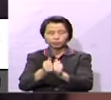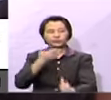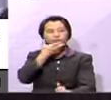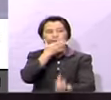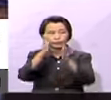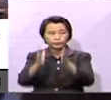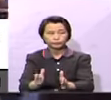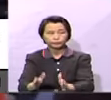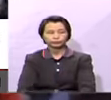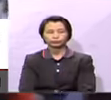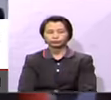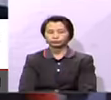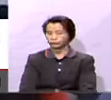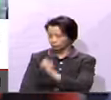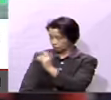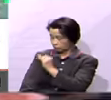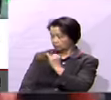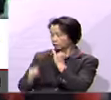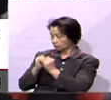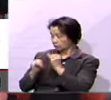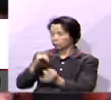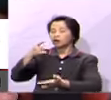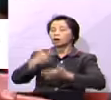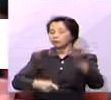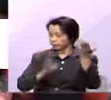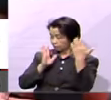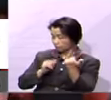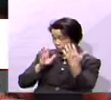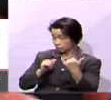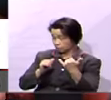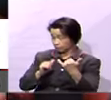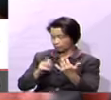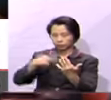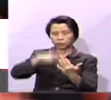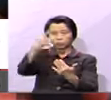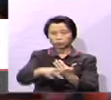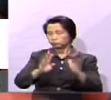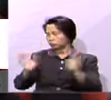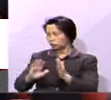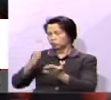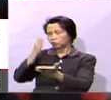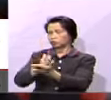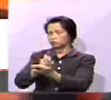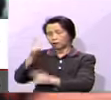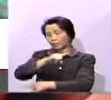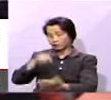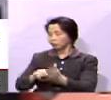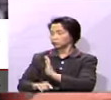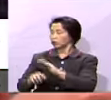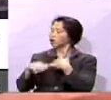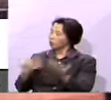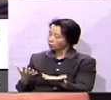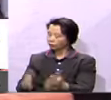yang terakhir, okey, apa harapan agar program ini tidak terhenti pada hari ini sahaja?